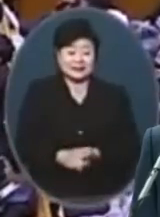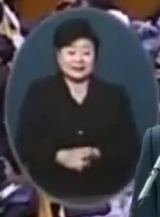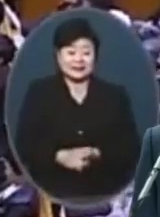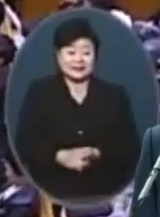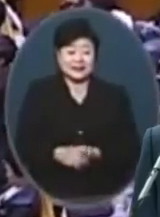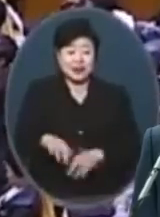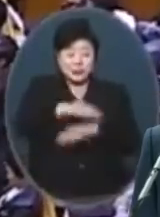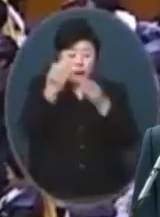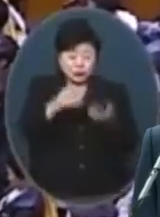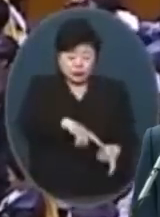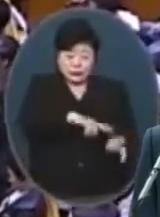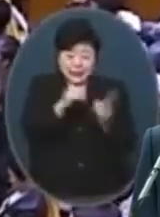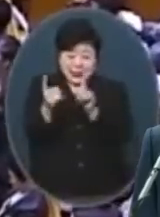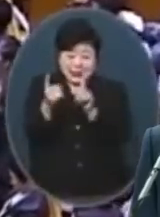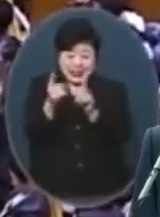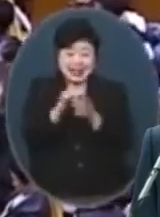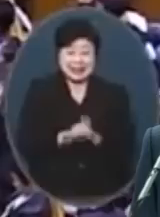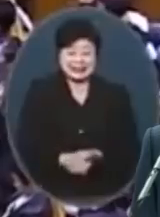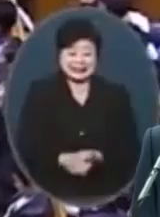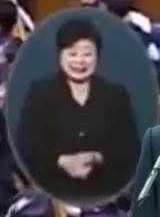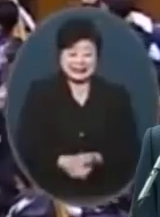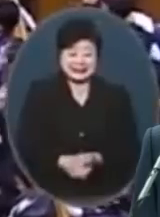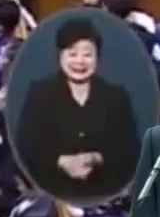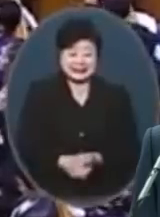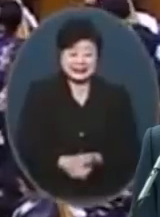다 살아났다.